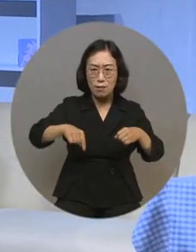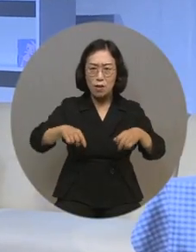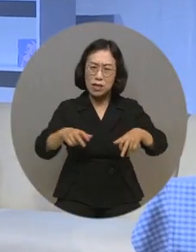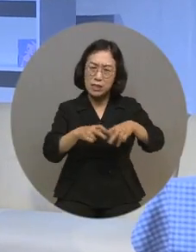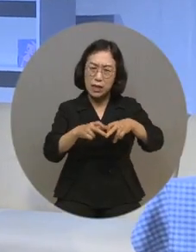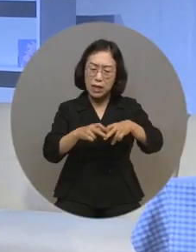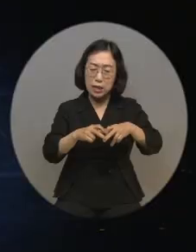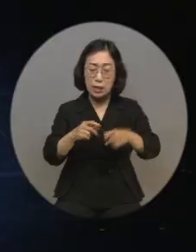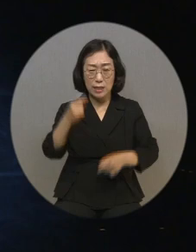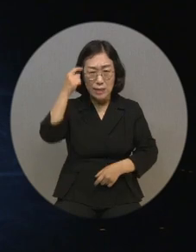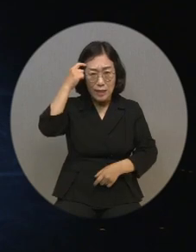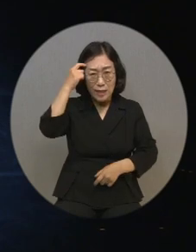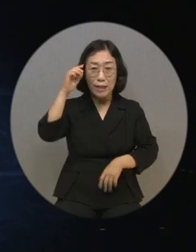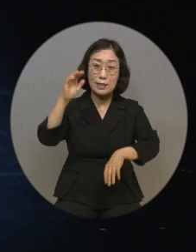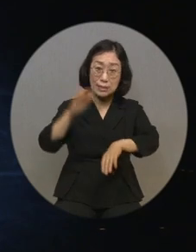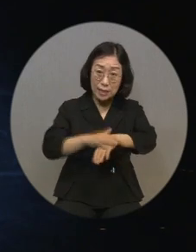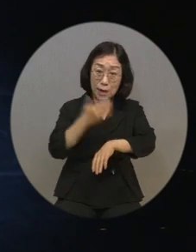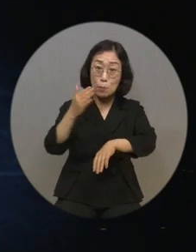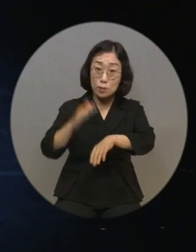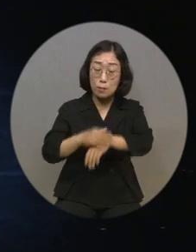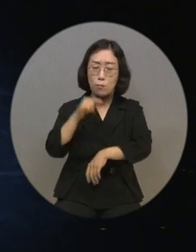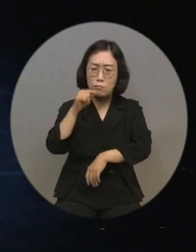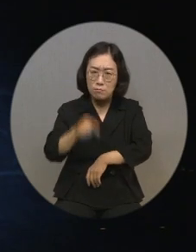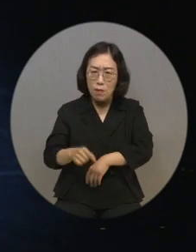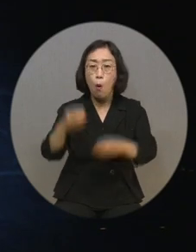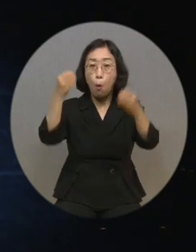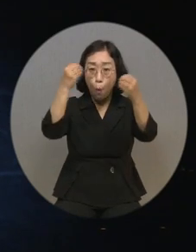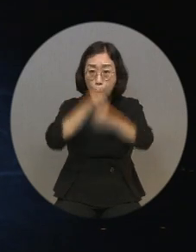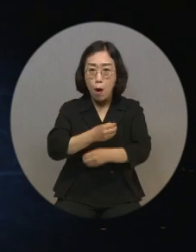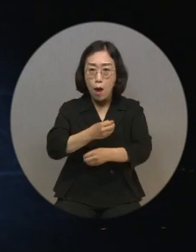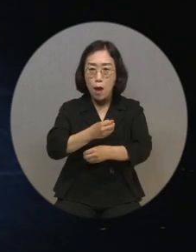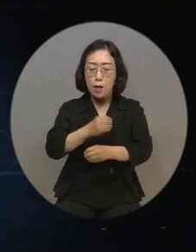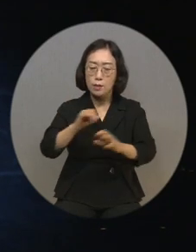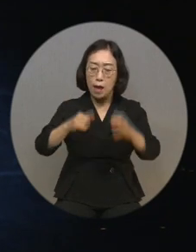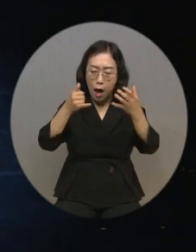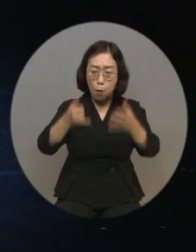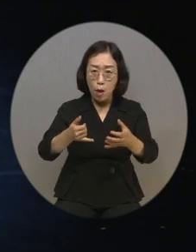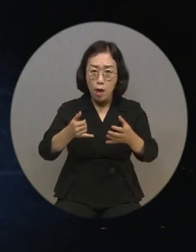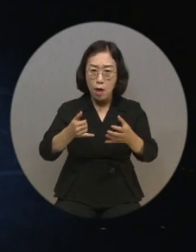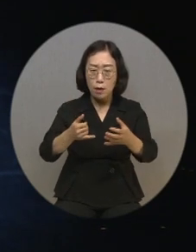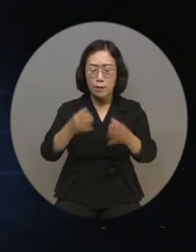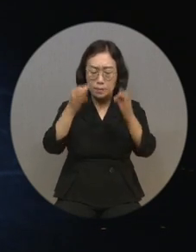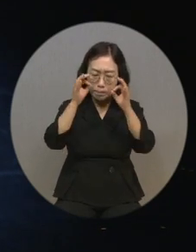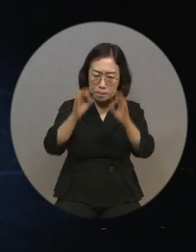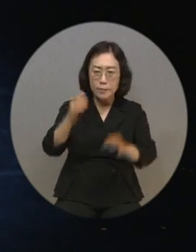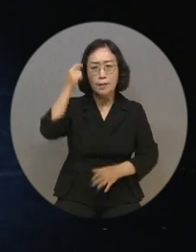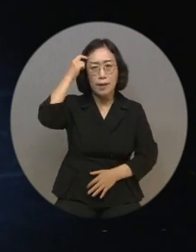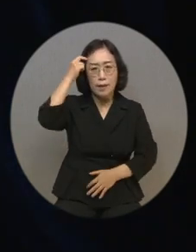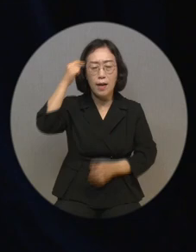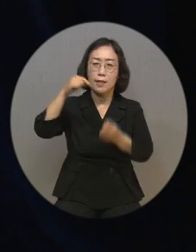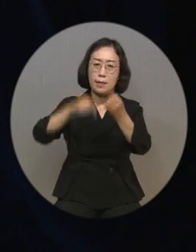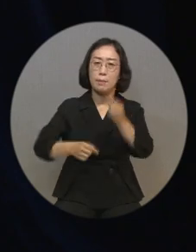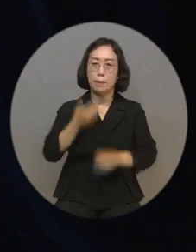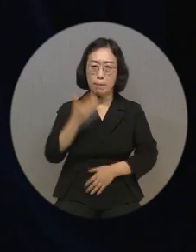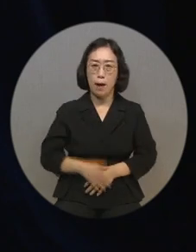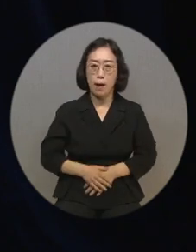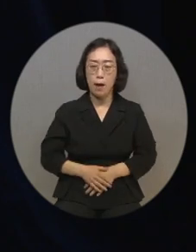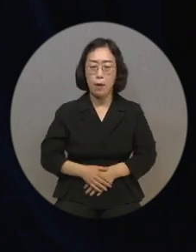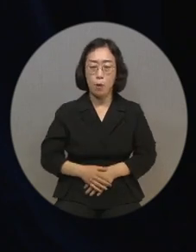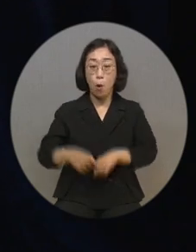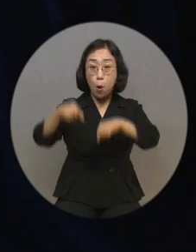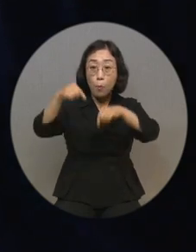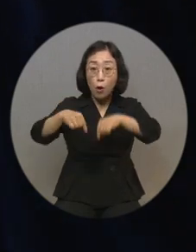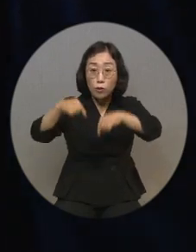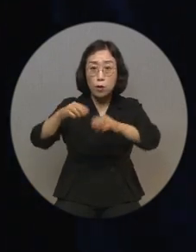잘못된 인식은 사회의 현실을 돌이켜 생각해 보는 계기를 마련합니다. 장애인들이 면접을 볼 때 겪는